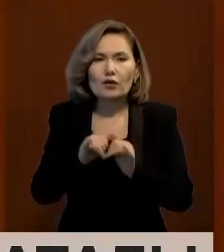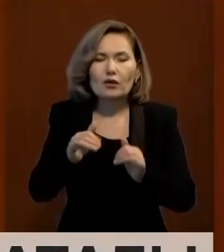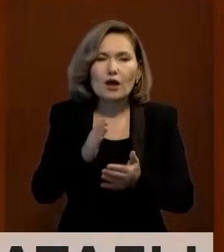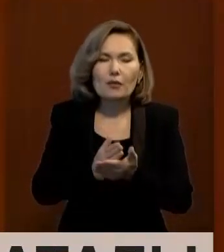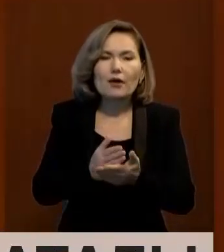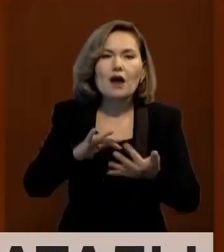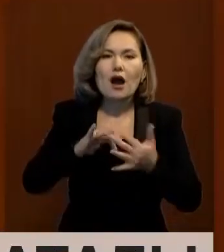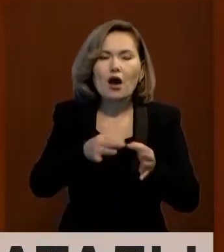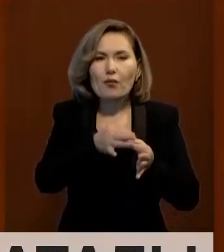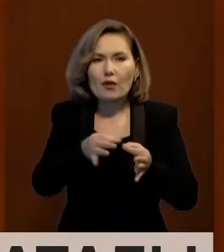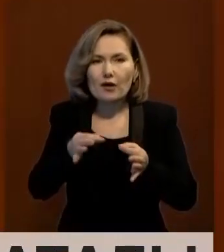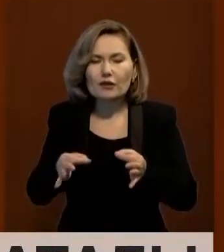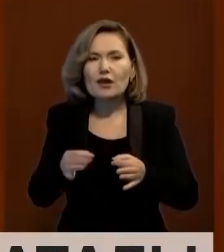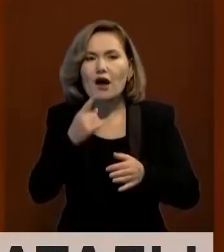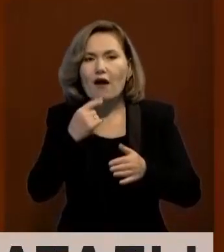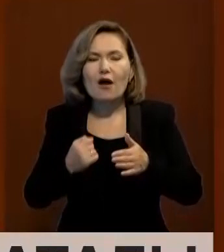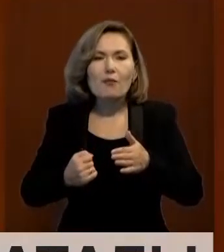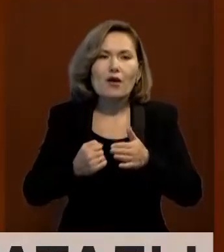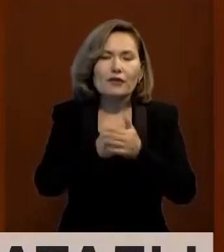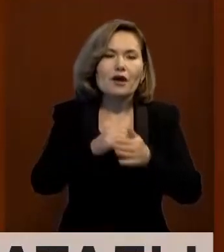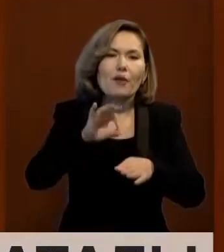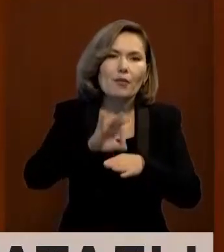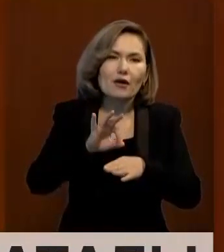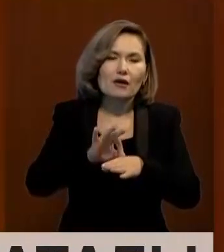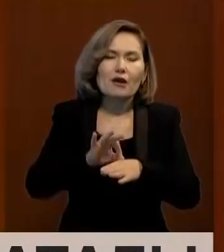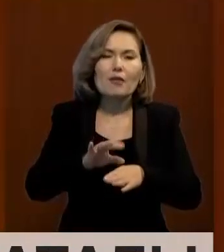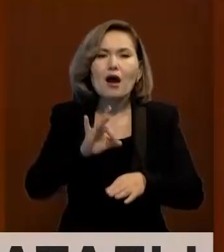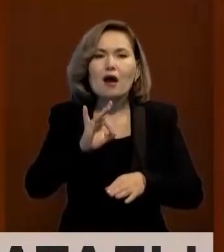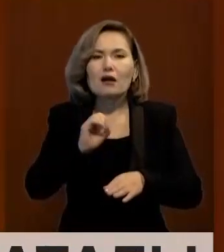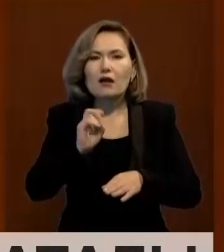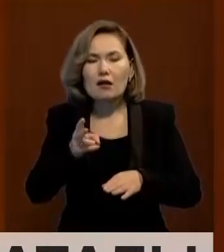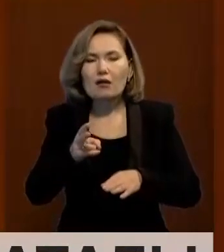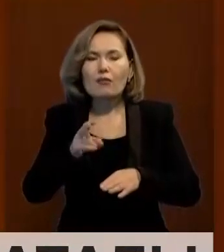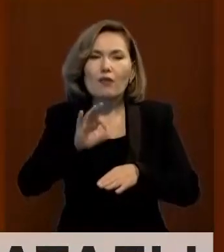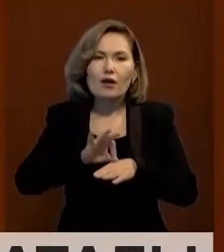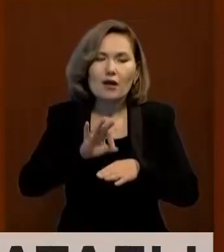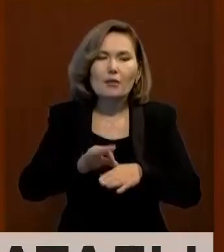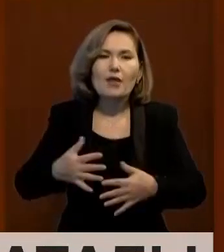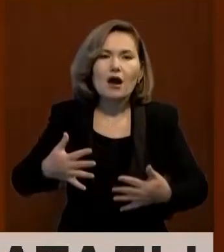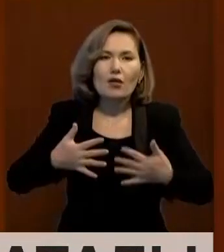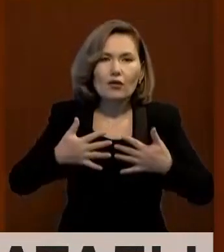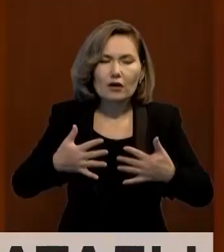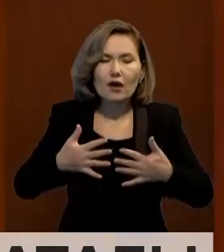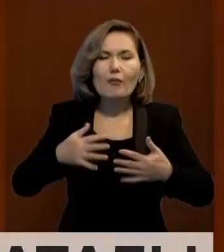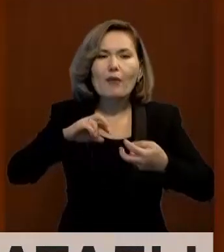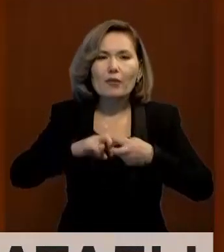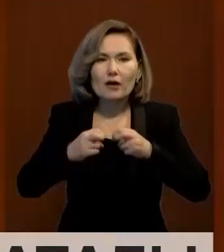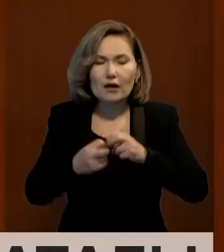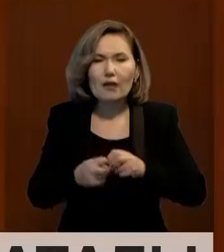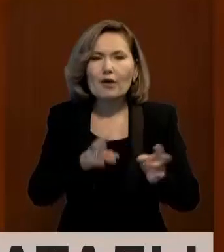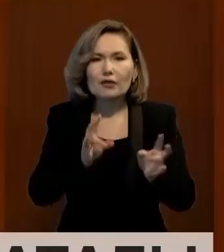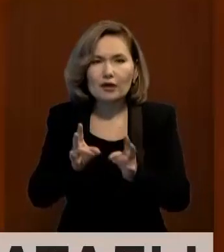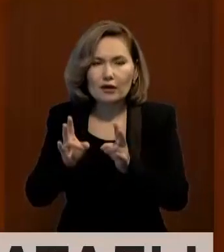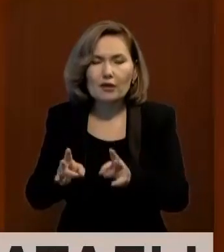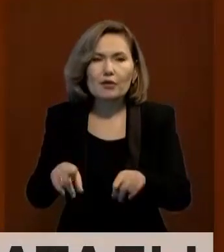көрсеткішінің құрылымында қан айналым жүйесінің ауруларынан, қатерлі ісіктерден, тыныс алу ағзаларының ауруларынан және